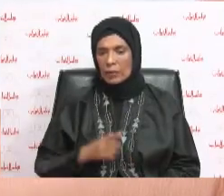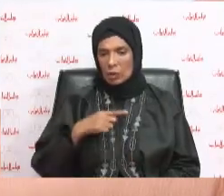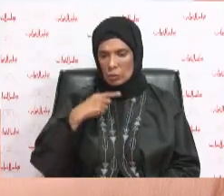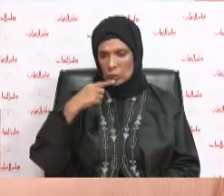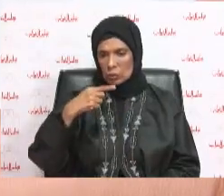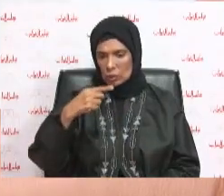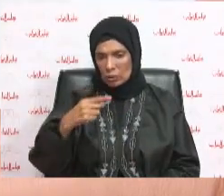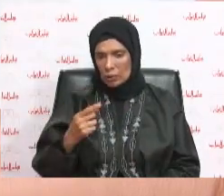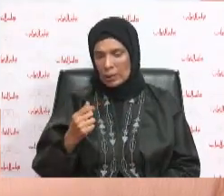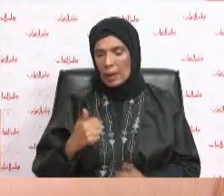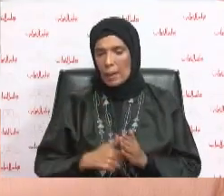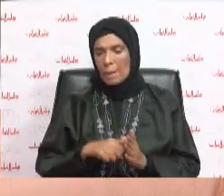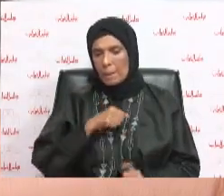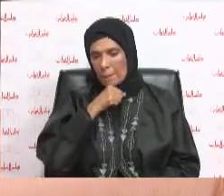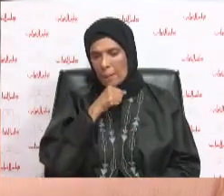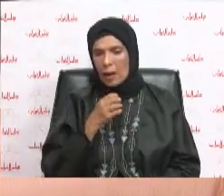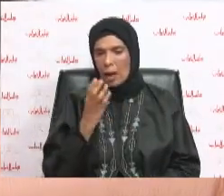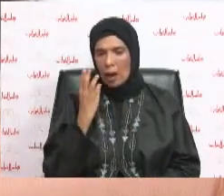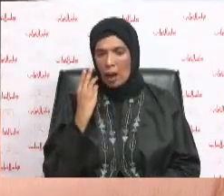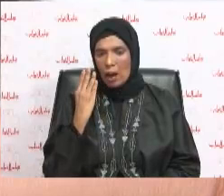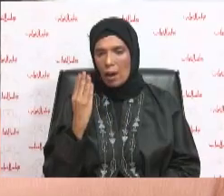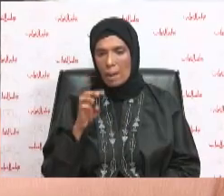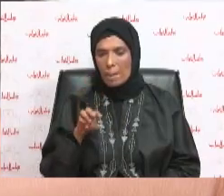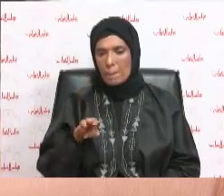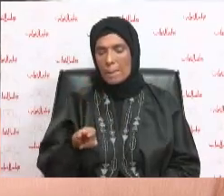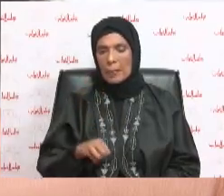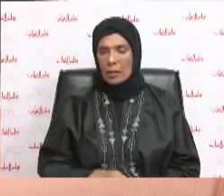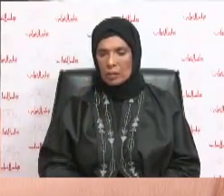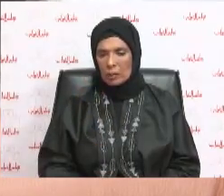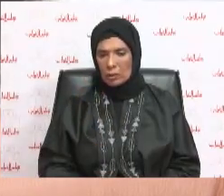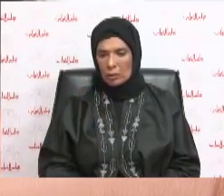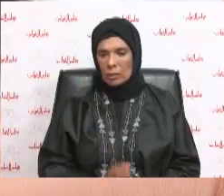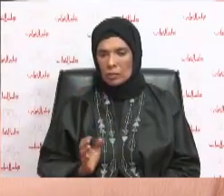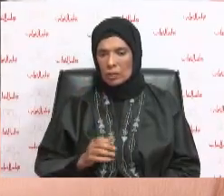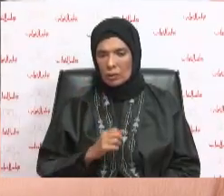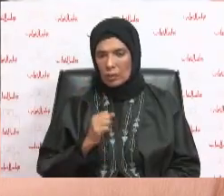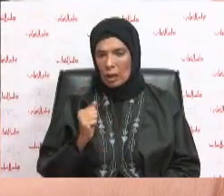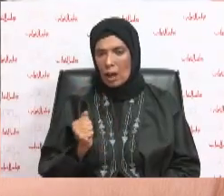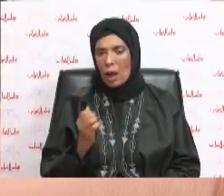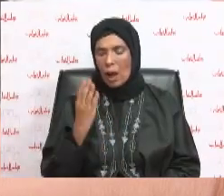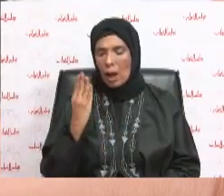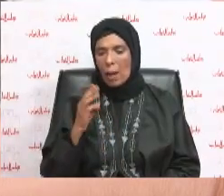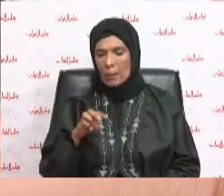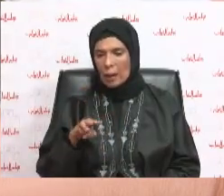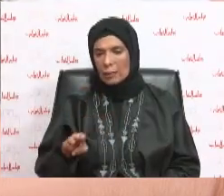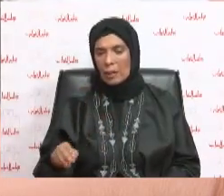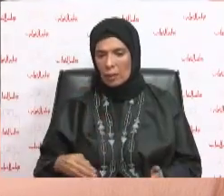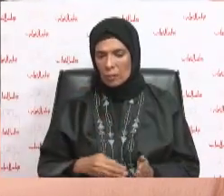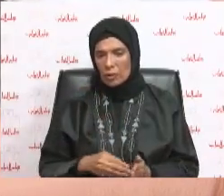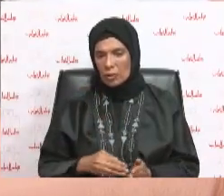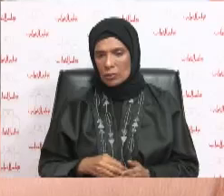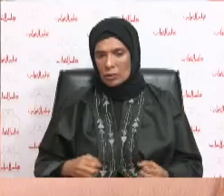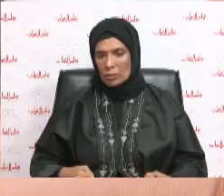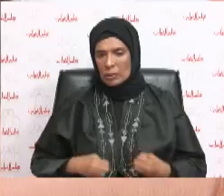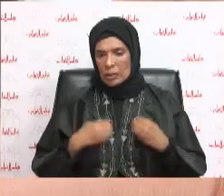عن معاش تقاعدي 4000، يعني شنو يحتاج المتقاعد في آخر عمره علشان يعيش